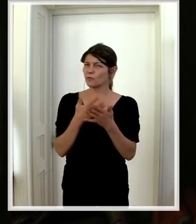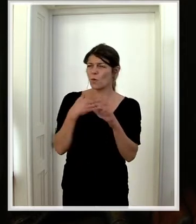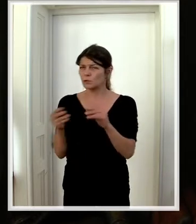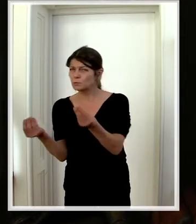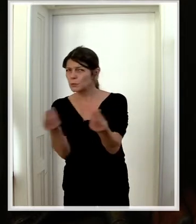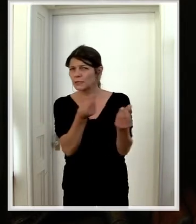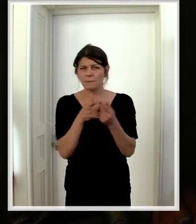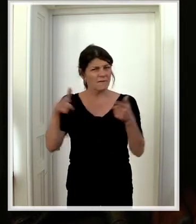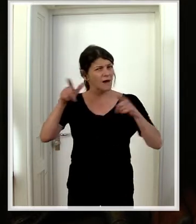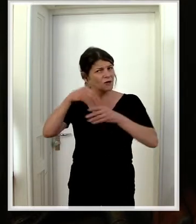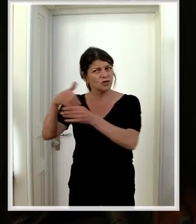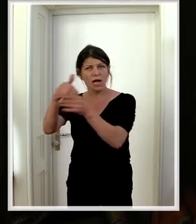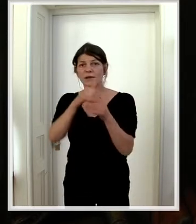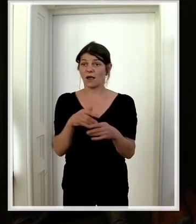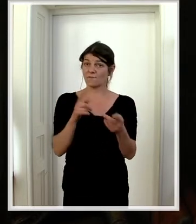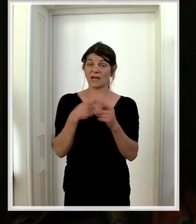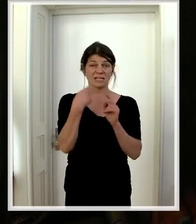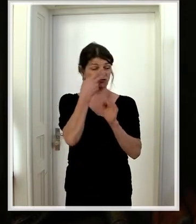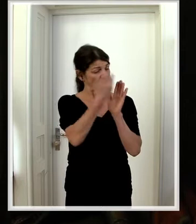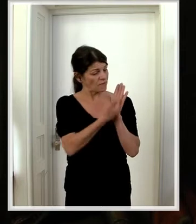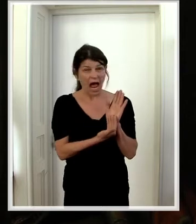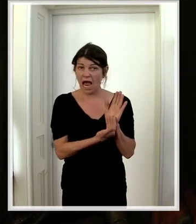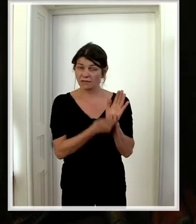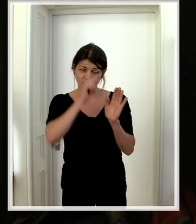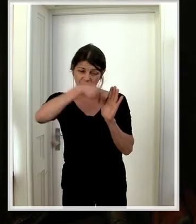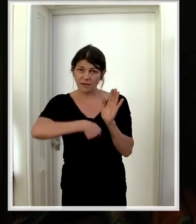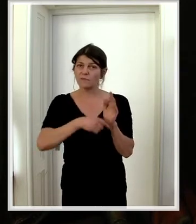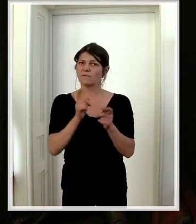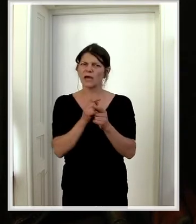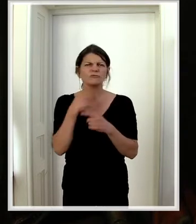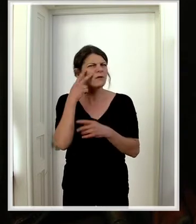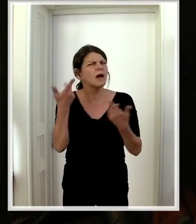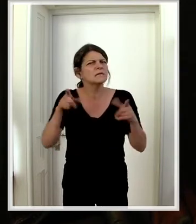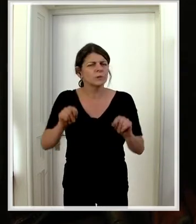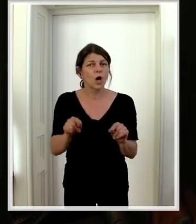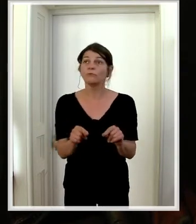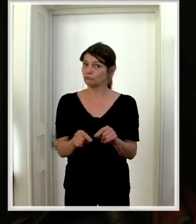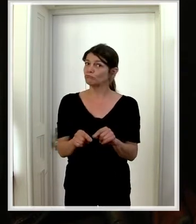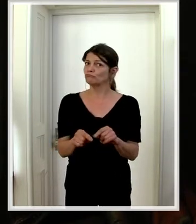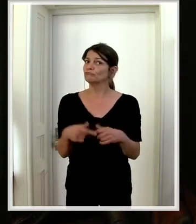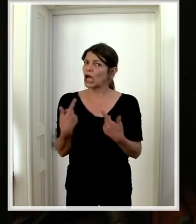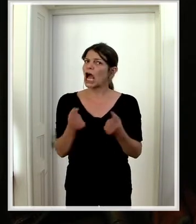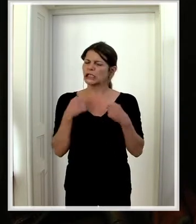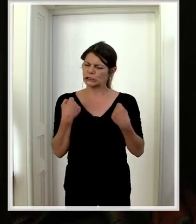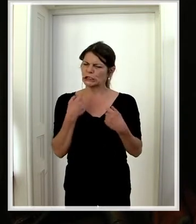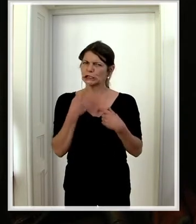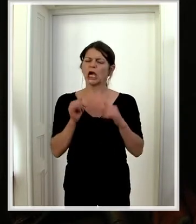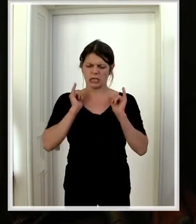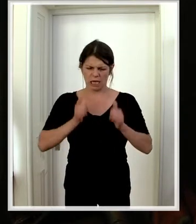diesen Veranstaltungen, dass wenn man sich mit den Fakten beschäftigt, wenn man auf die Inhalte eingeht, dann kann man durchaus überzeugt Ja